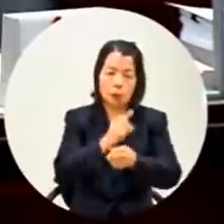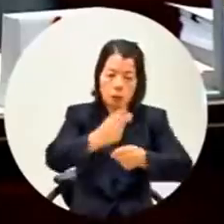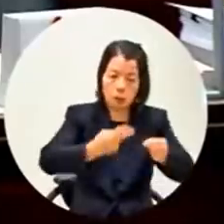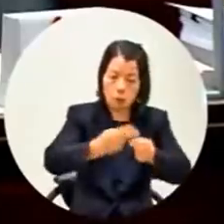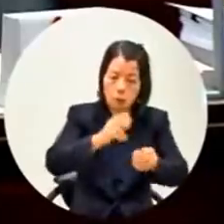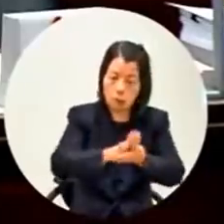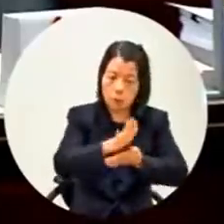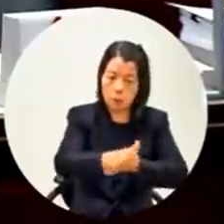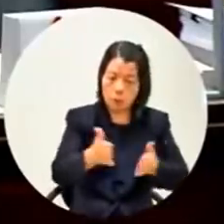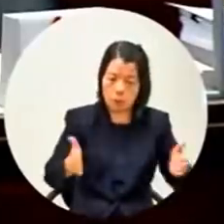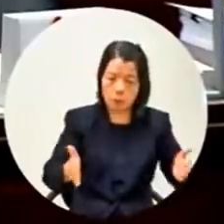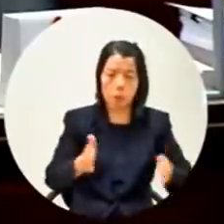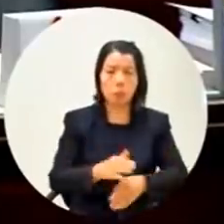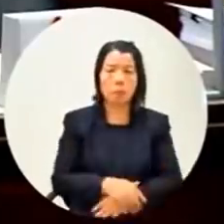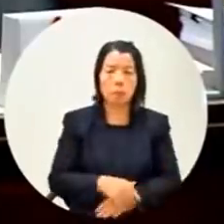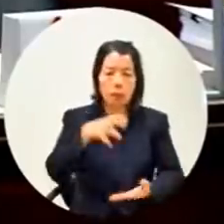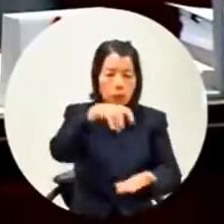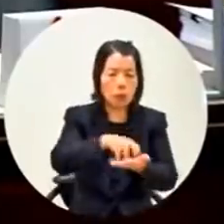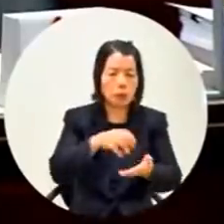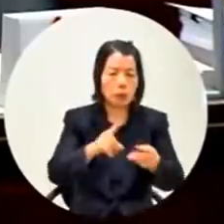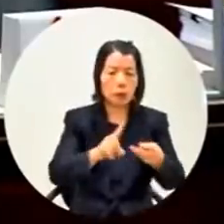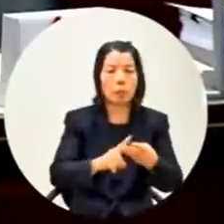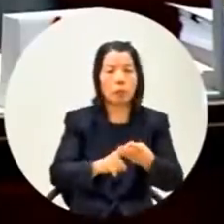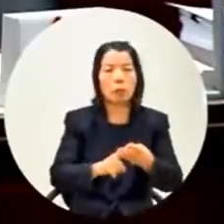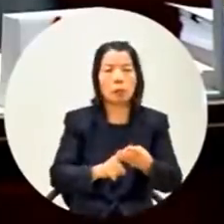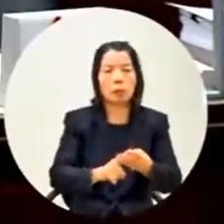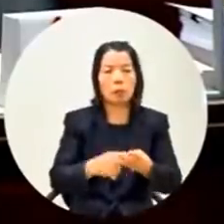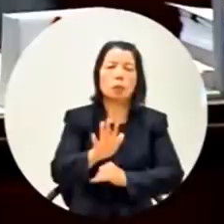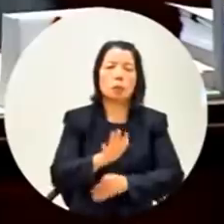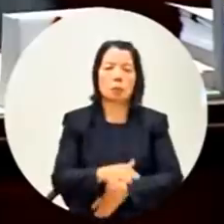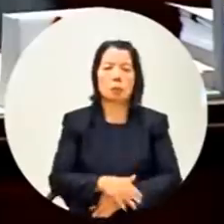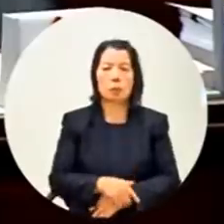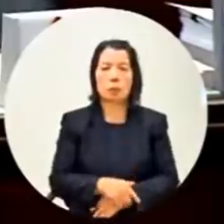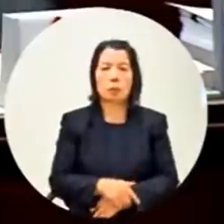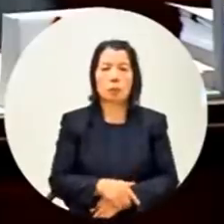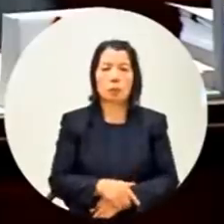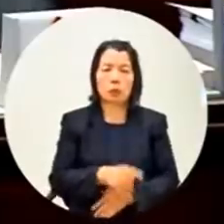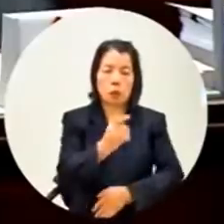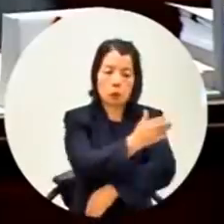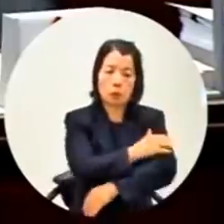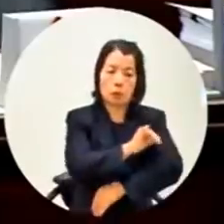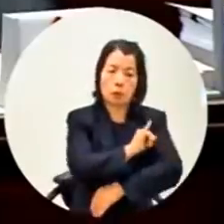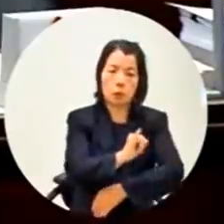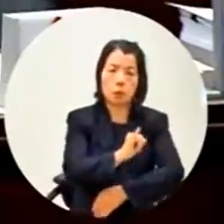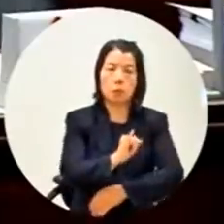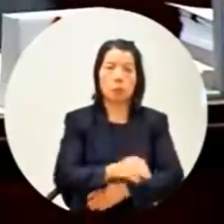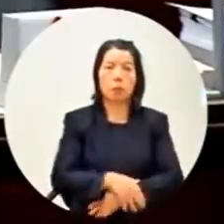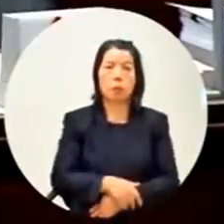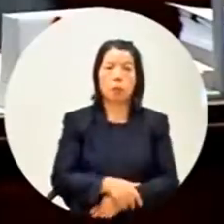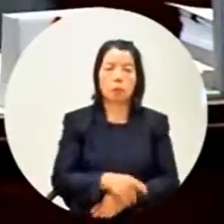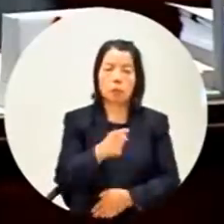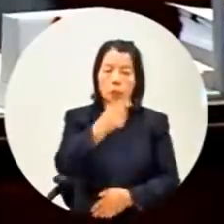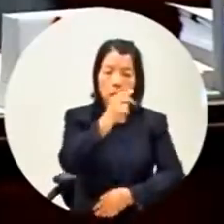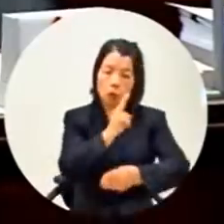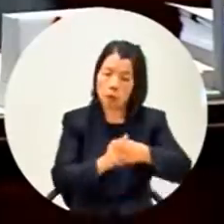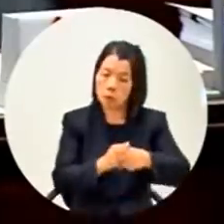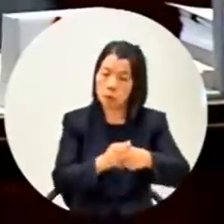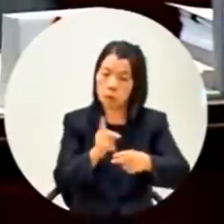后呢，证明王端仁的确是违法失职。那陈局市长，你的相